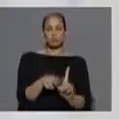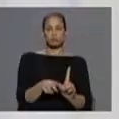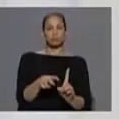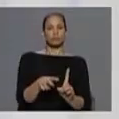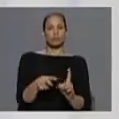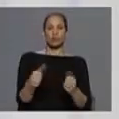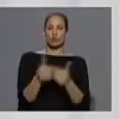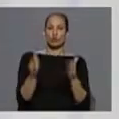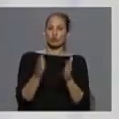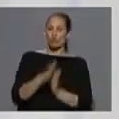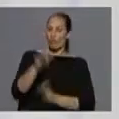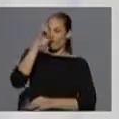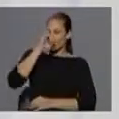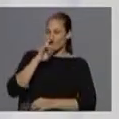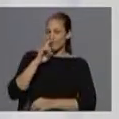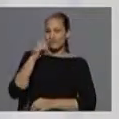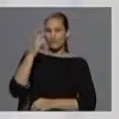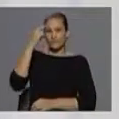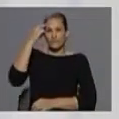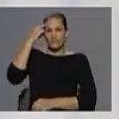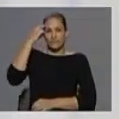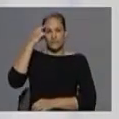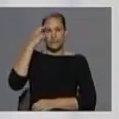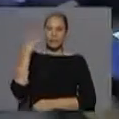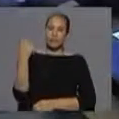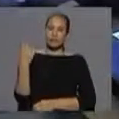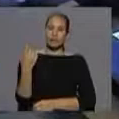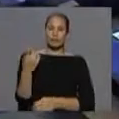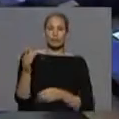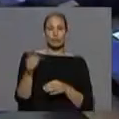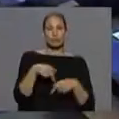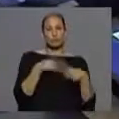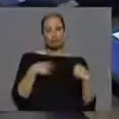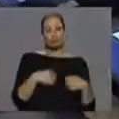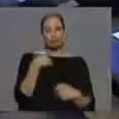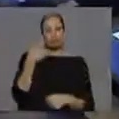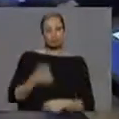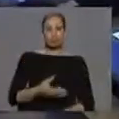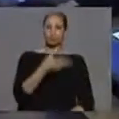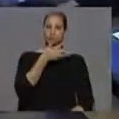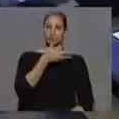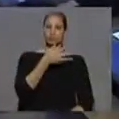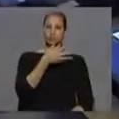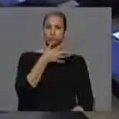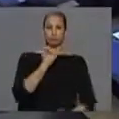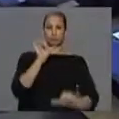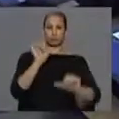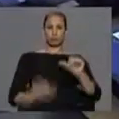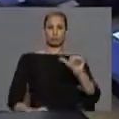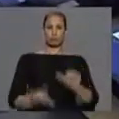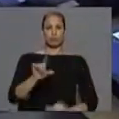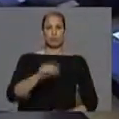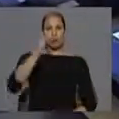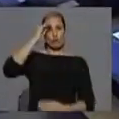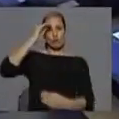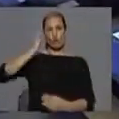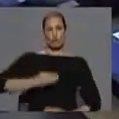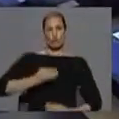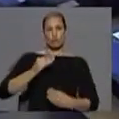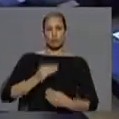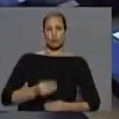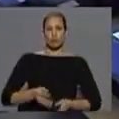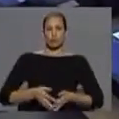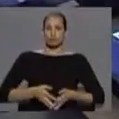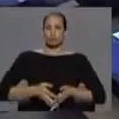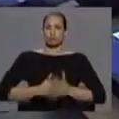gentilezza della sua oratoria per la sua solida formazione culturale personale